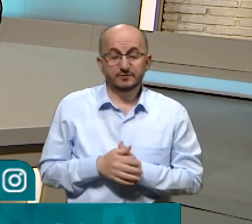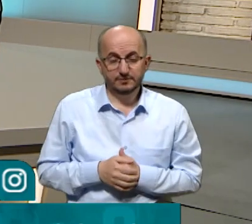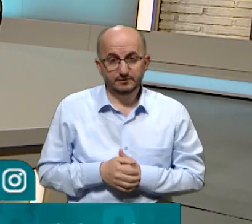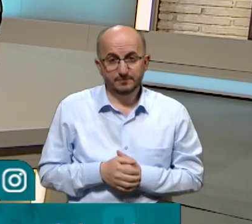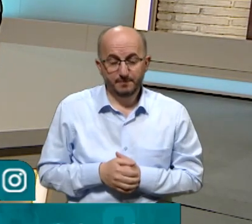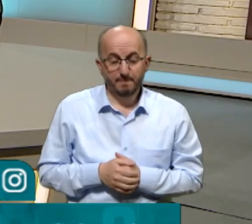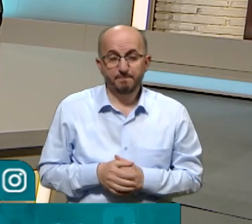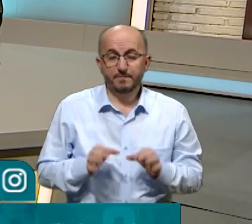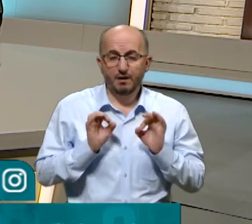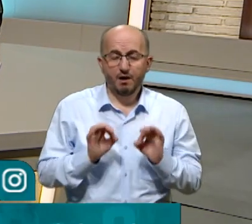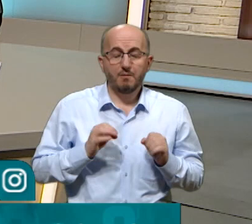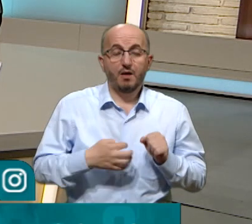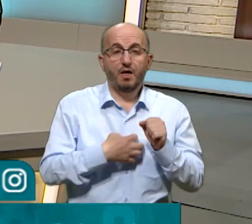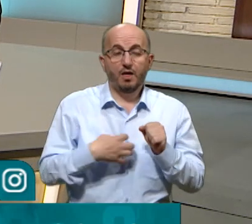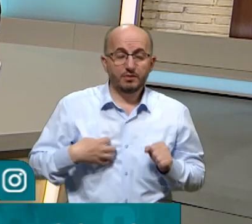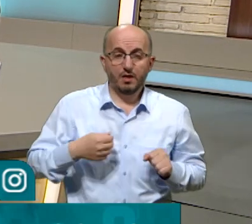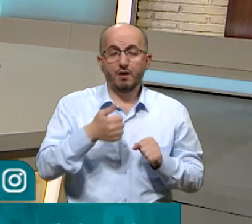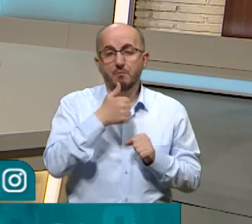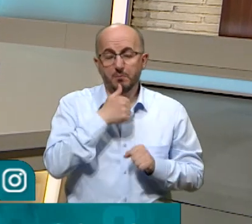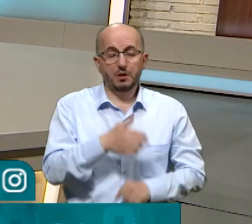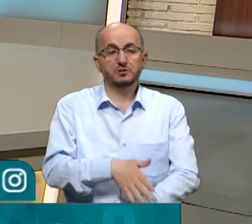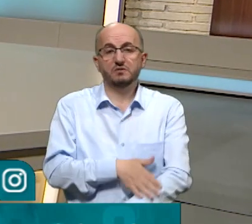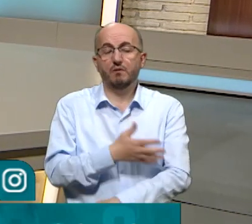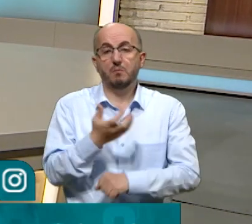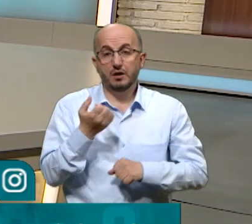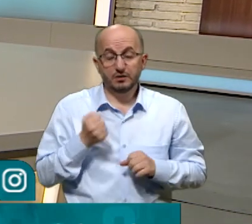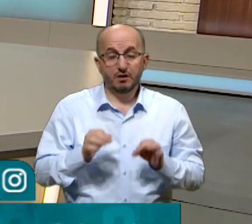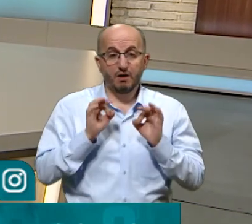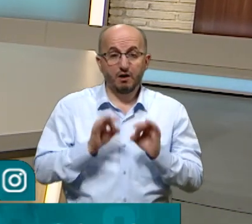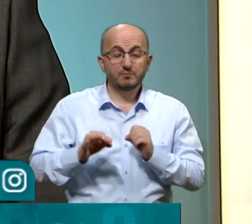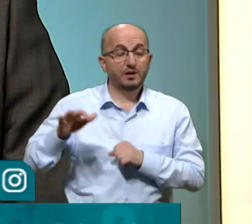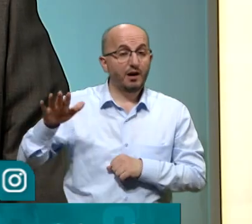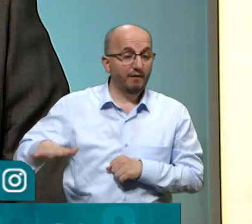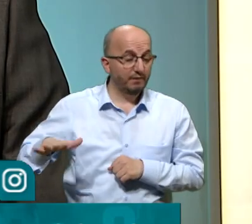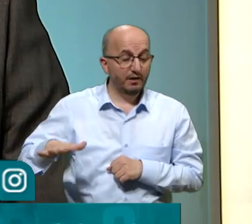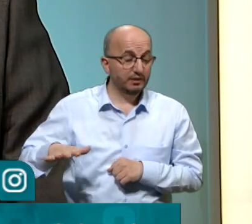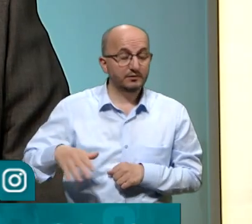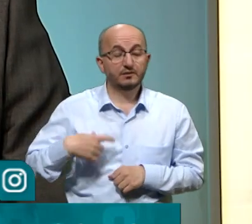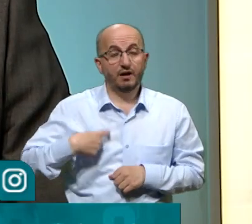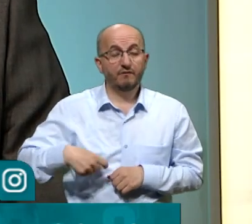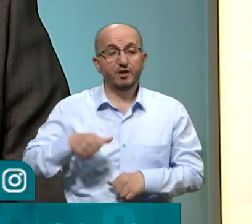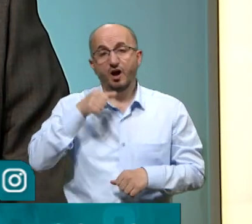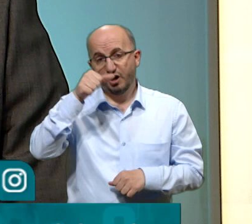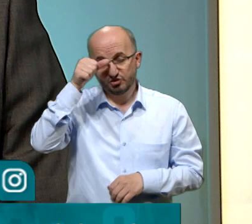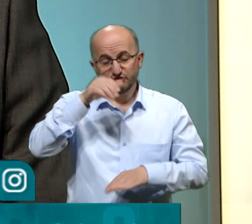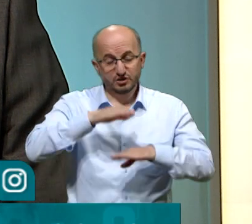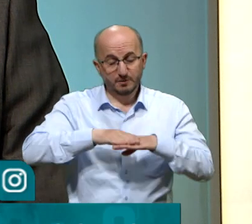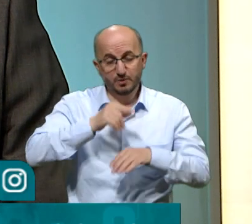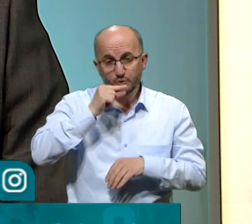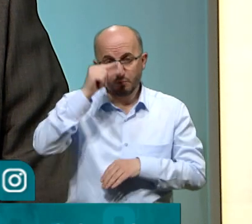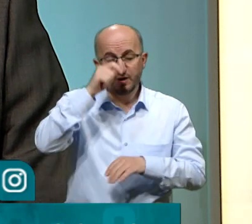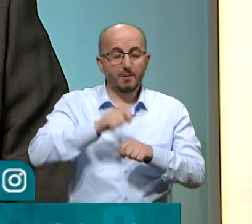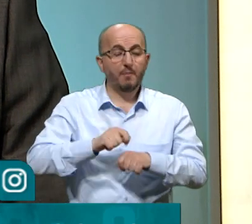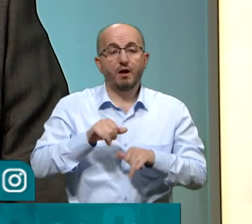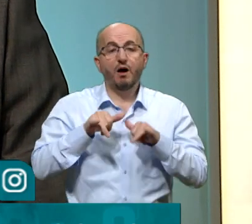eksilmek Sizin hem anne baba aynı sevabı alır hem de evlat ha Nafile haccı yapan Nafile Ümre